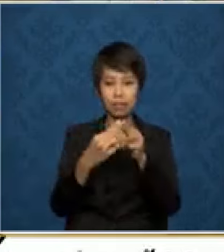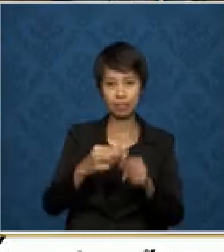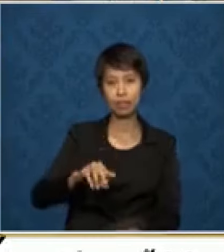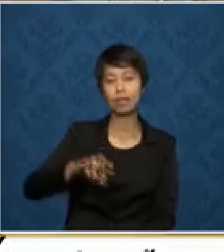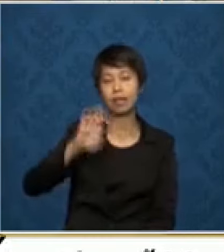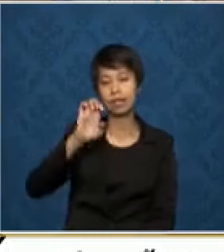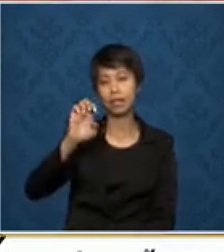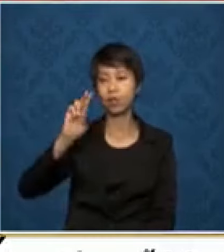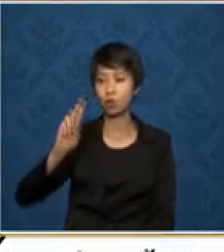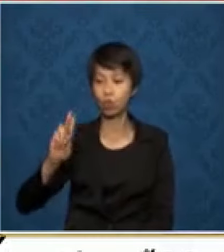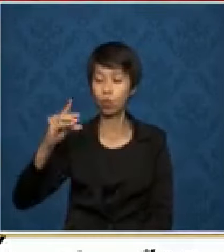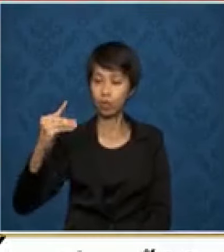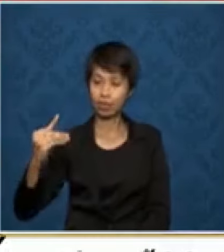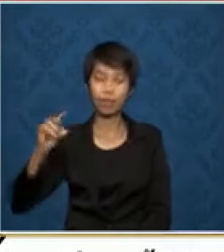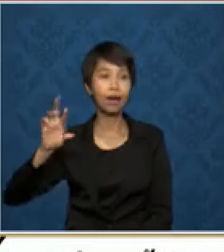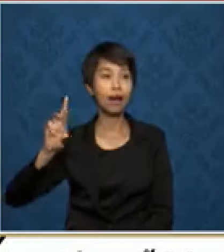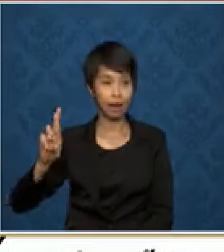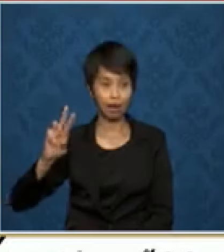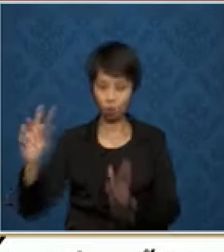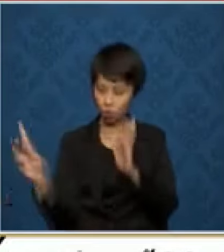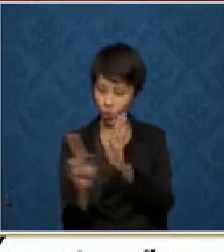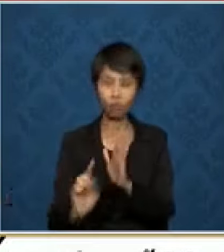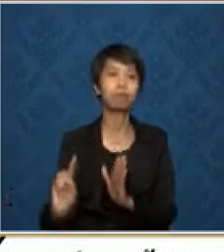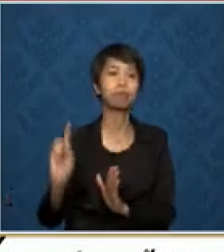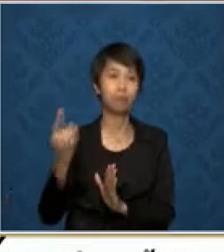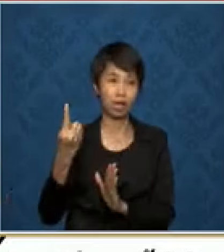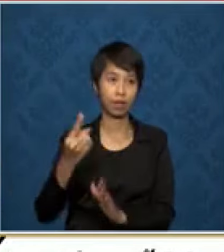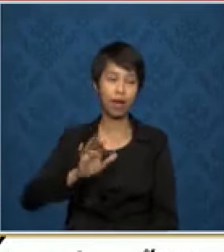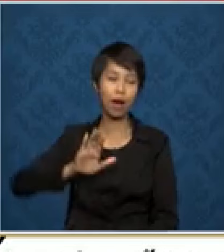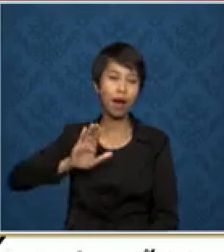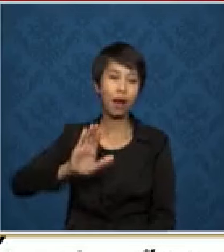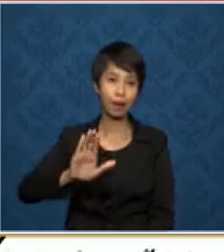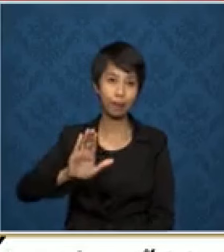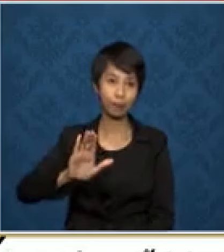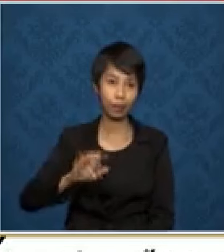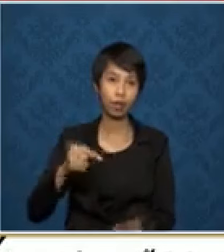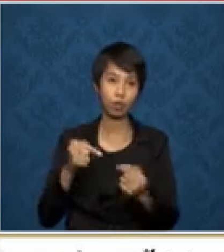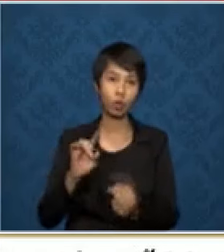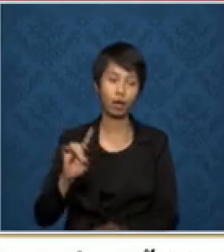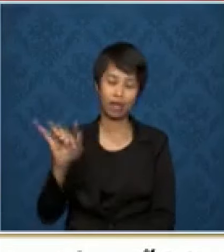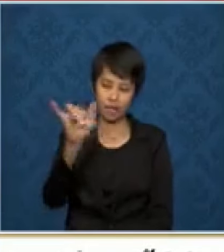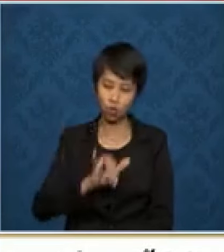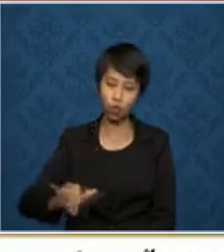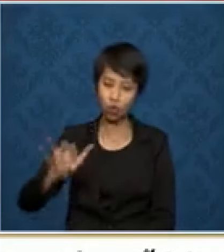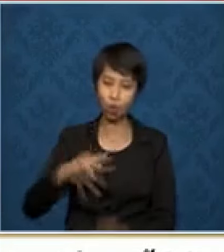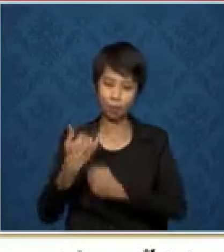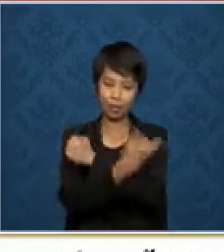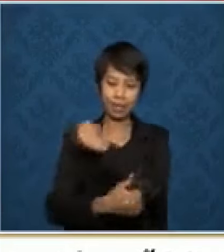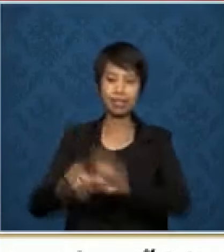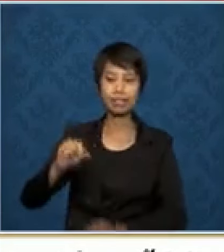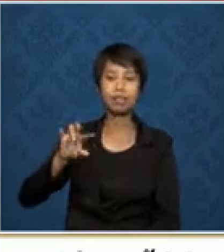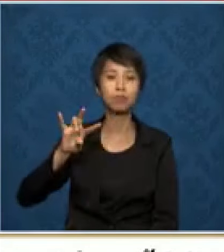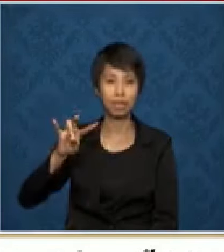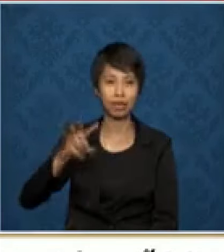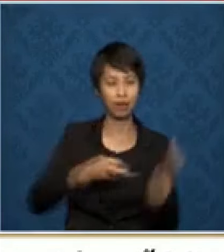eudซึ่งเป็นกฎใหม่ที่ห้ามประเทศสหภาพยุโรป 27ประเทศนำเข้า